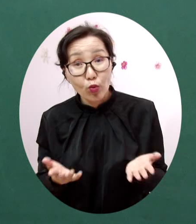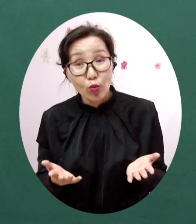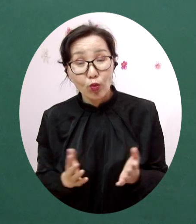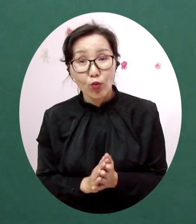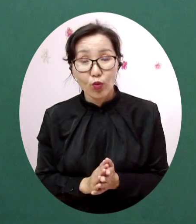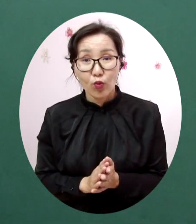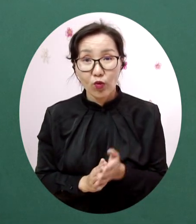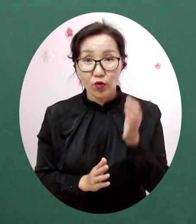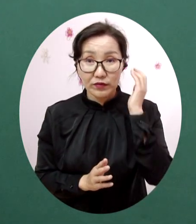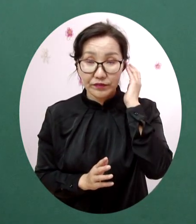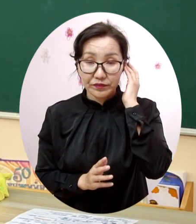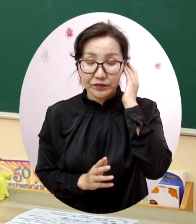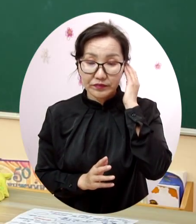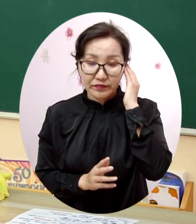야구데